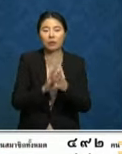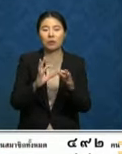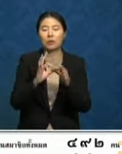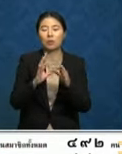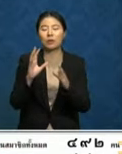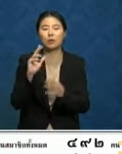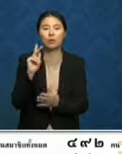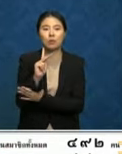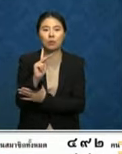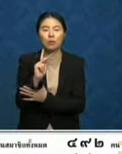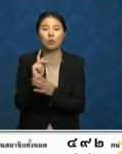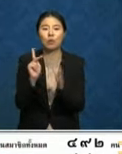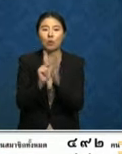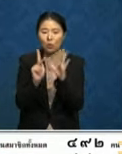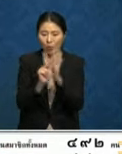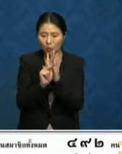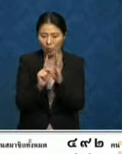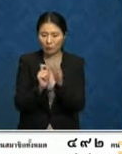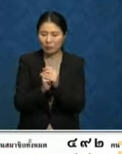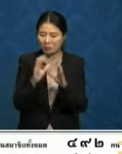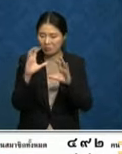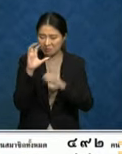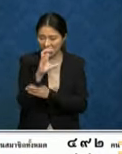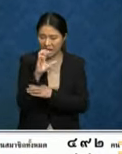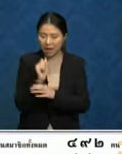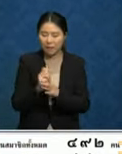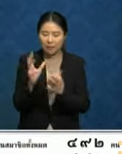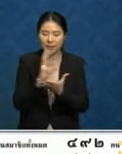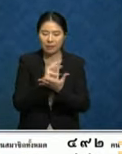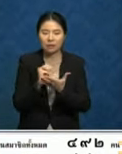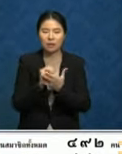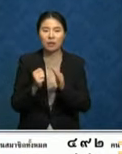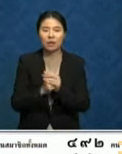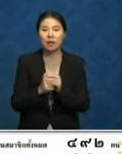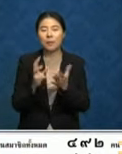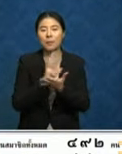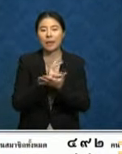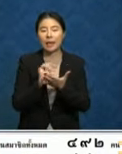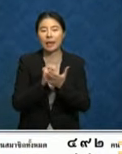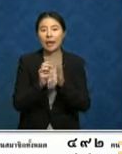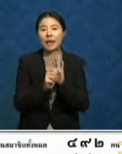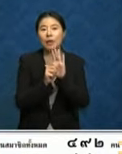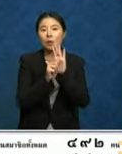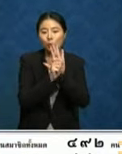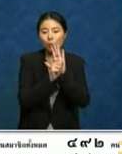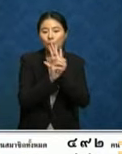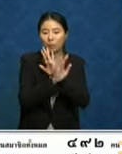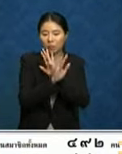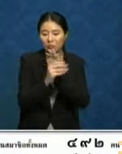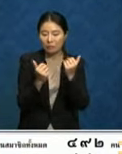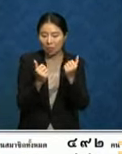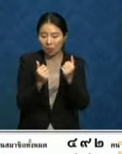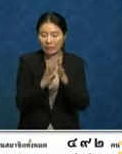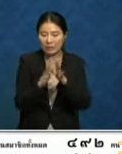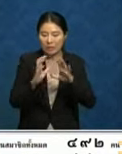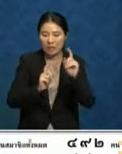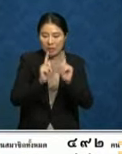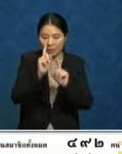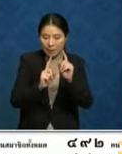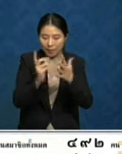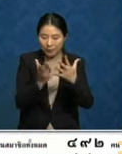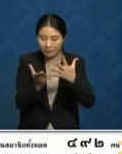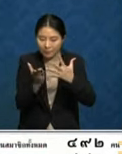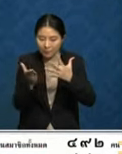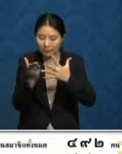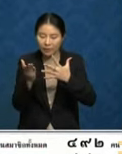มหาวิทยาลัยอย่างเช่นวันนี้ผมไปหาข้อมูลมหาวิทยาลัยอุบลเนี่ยไม่ได้ถูกจัดอันดับเลยการจัดอันดับ